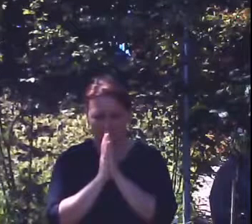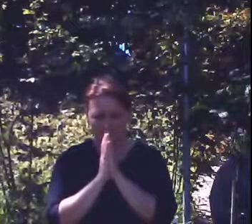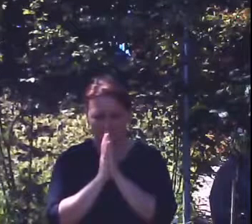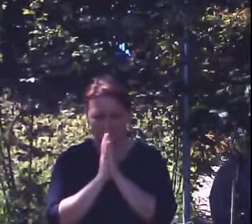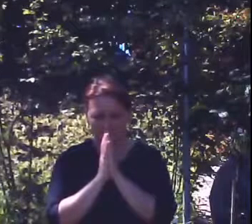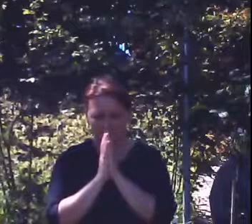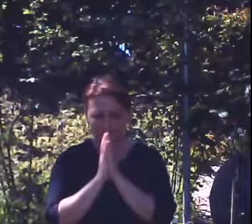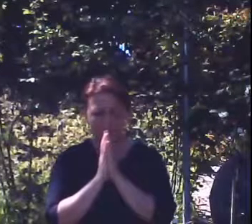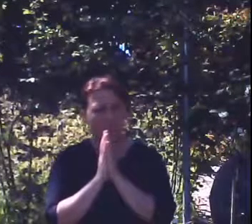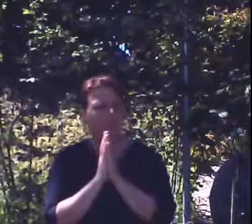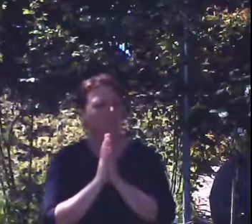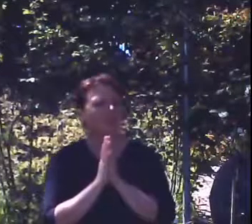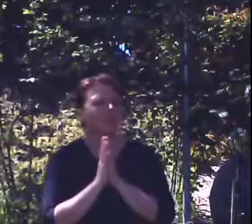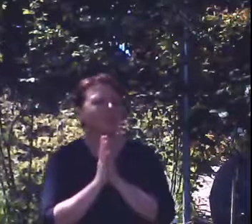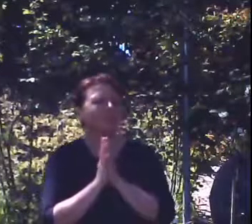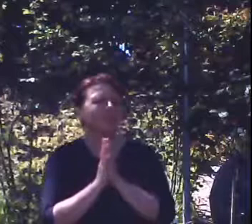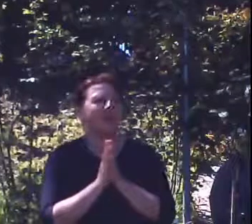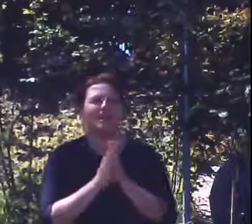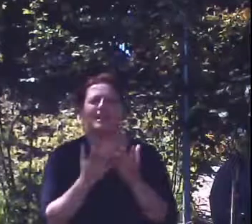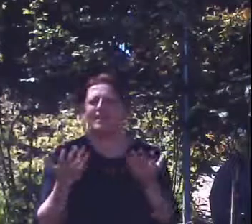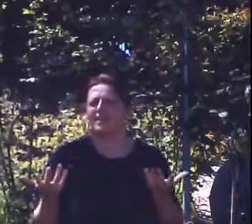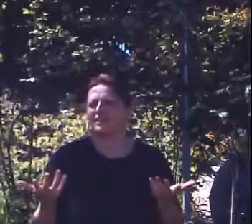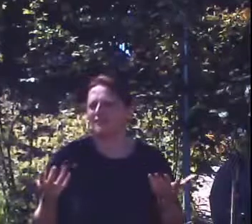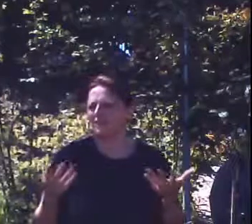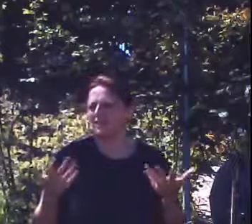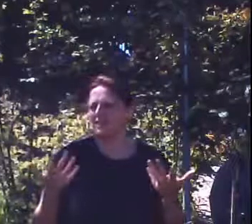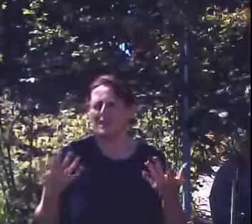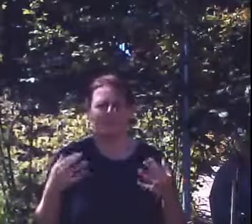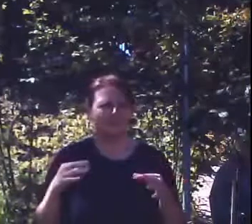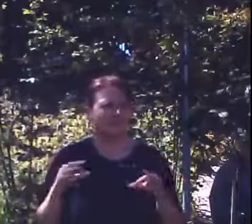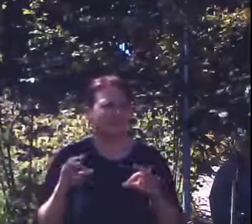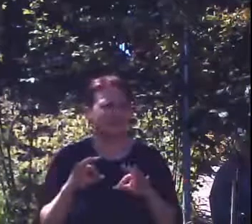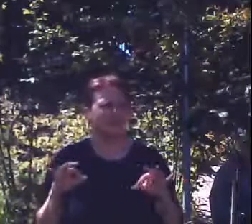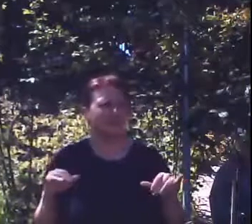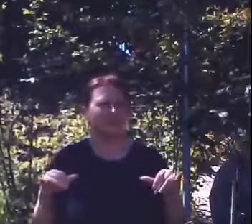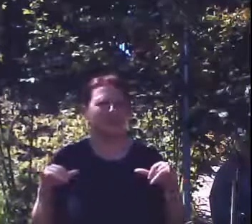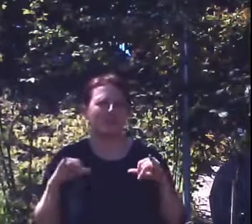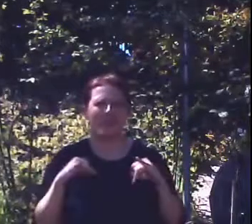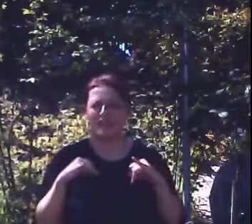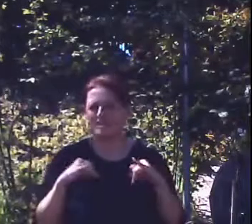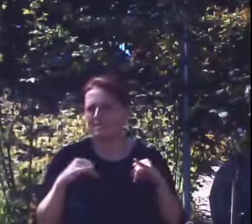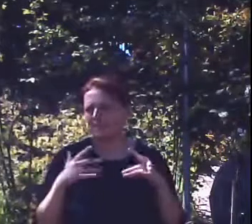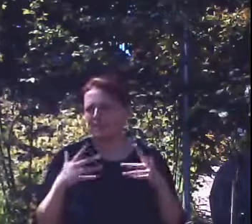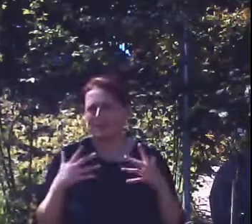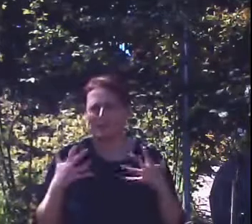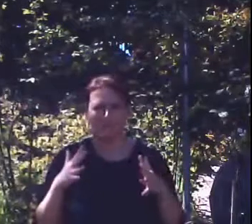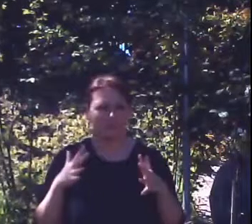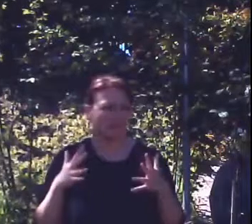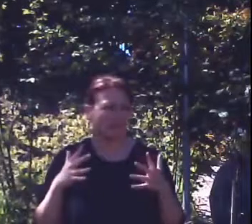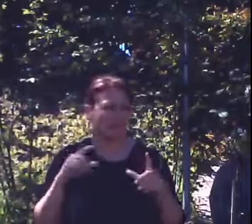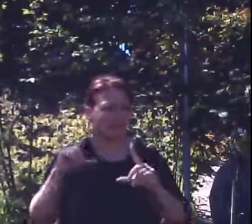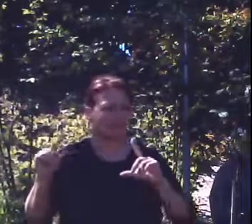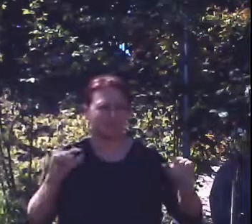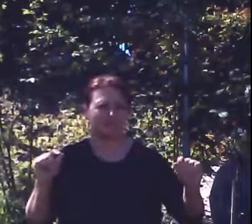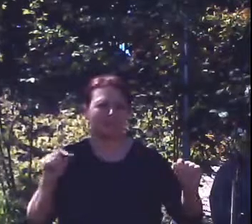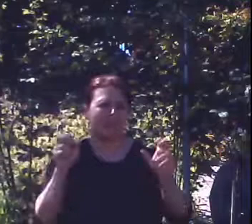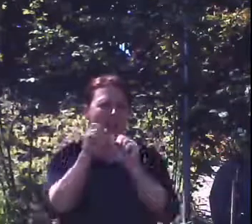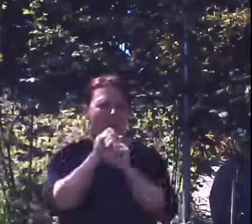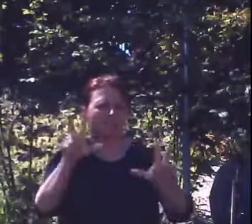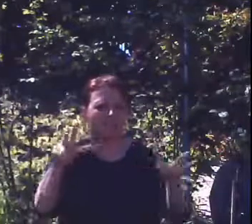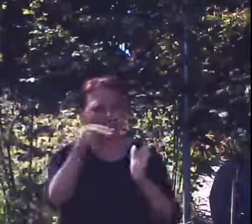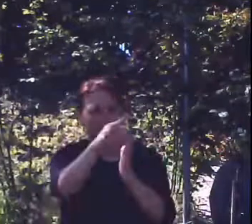il seme è andato in vacanza non ci sono grandi avvisi se non che vogliamo